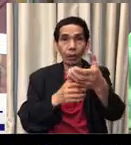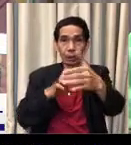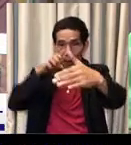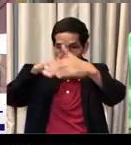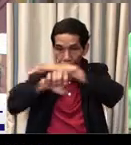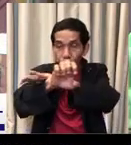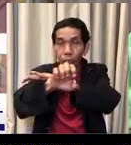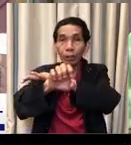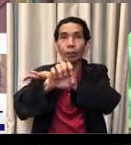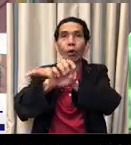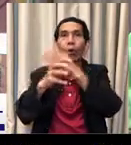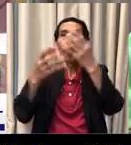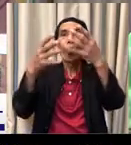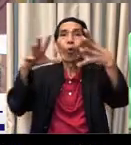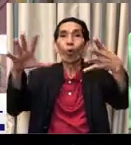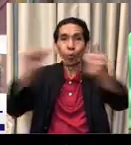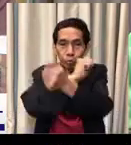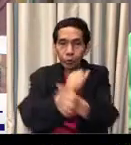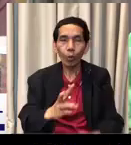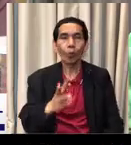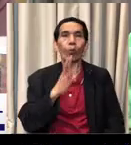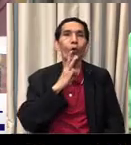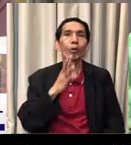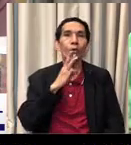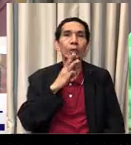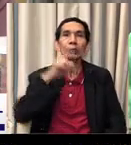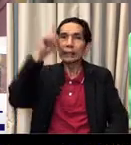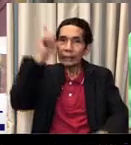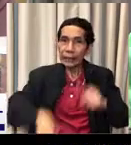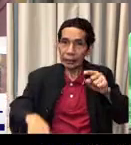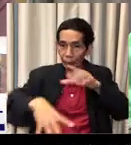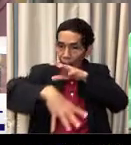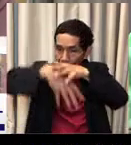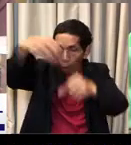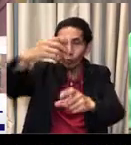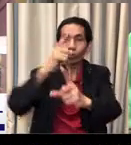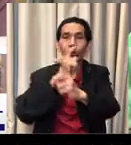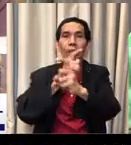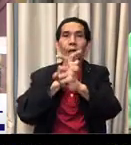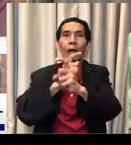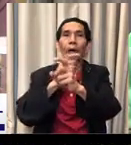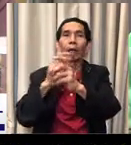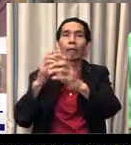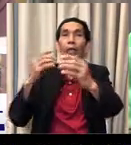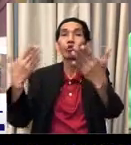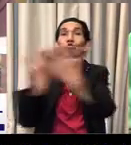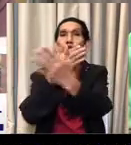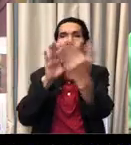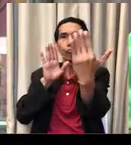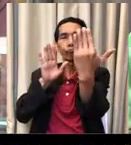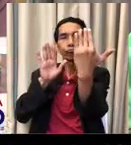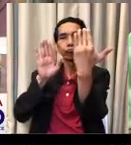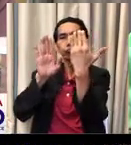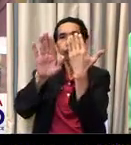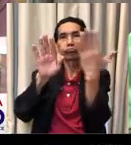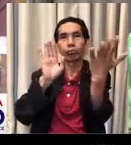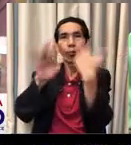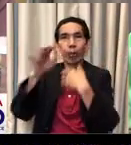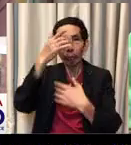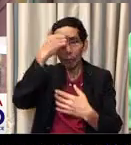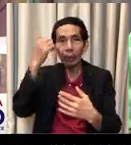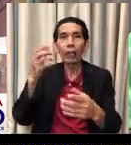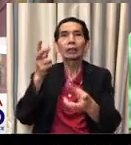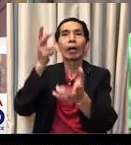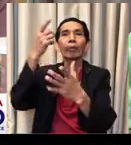nakapasok na. Ubus na yung tubig. Hindi ngayon makalabas. Bakit may paparating na bago? Bakit? Ang